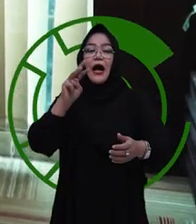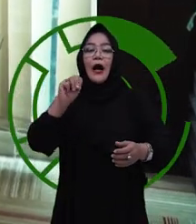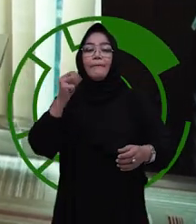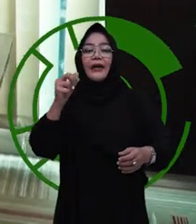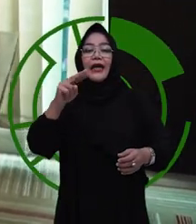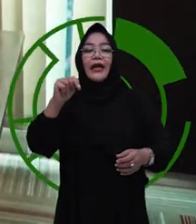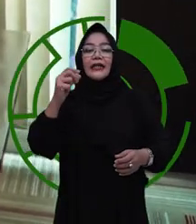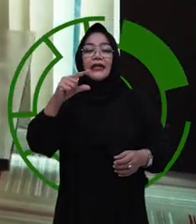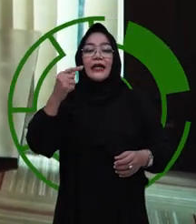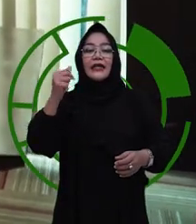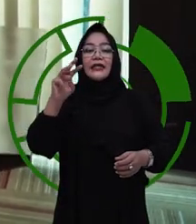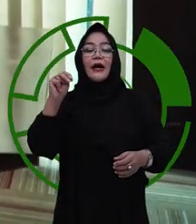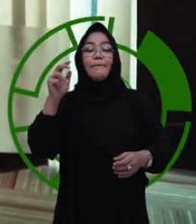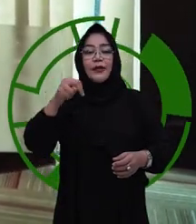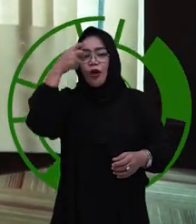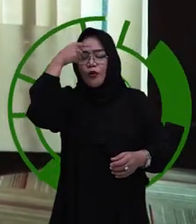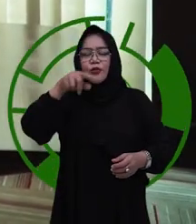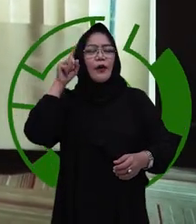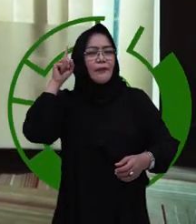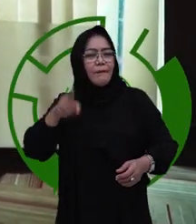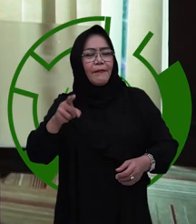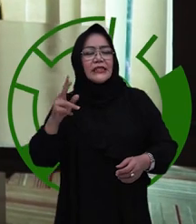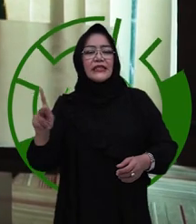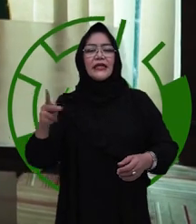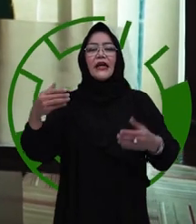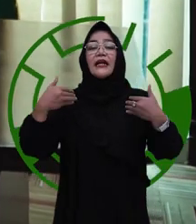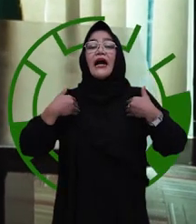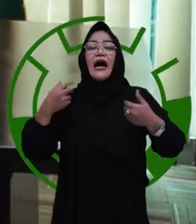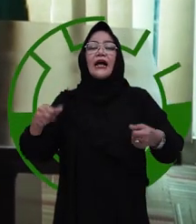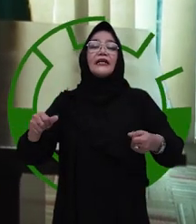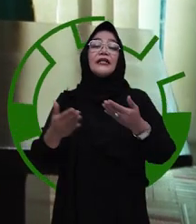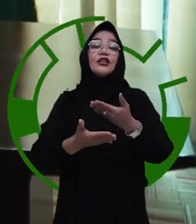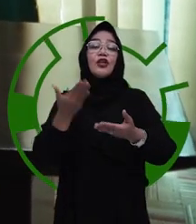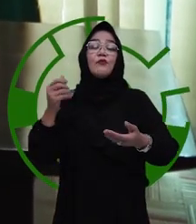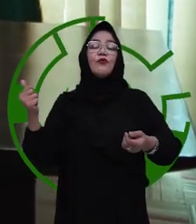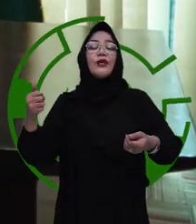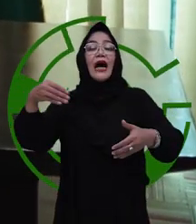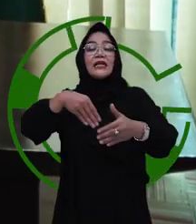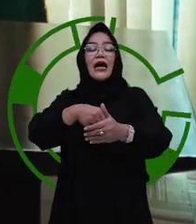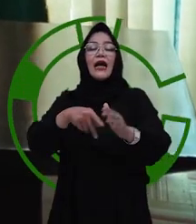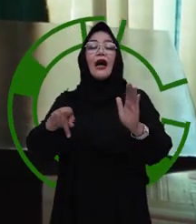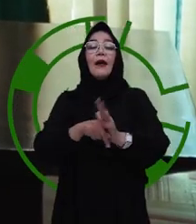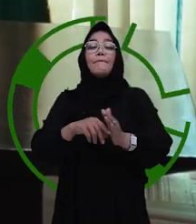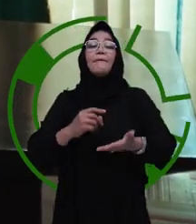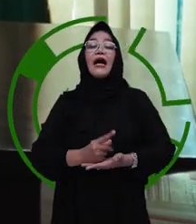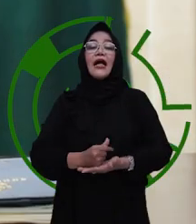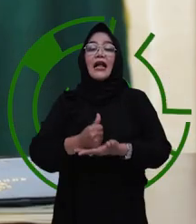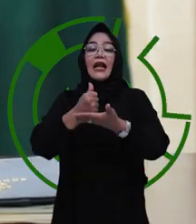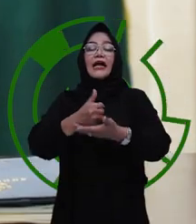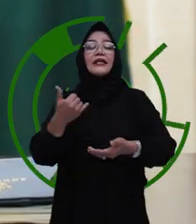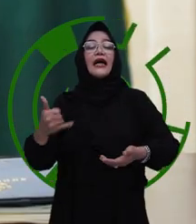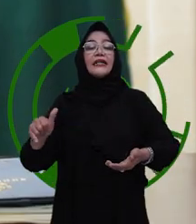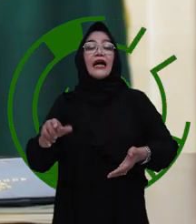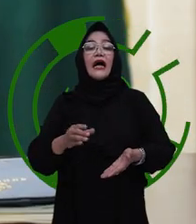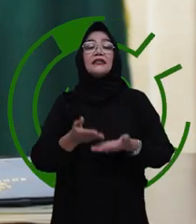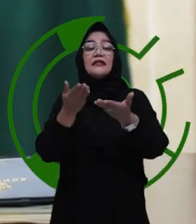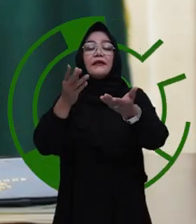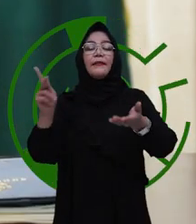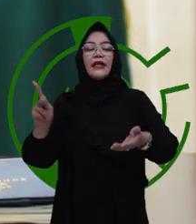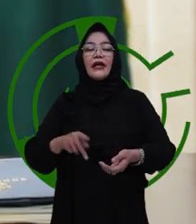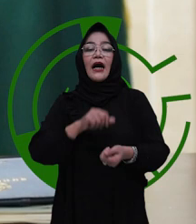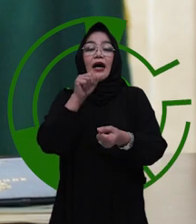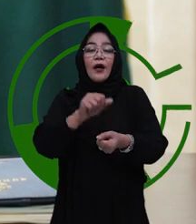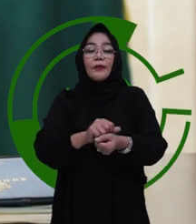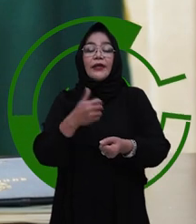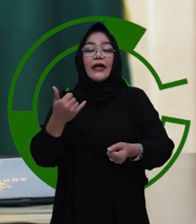media untuk memastikan adanya kemudahan dalam pelayanan yang diberikan. Komitmen Pengadilan Tinggi